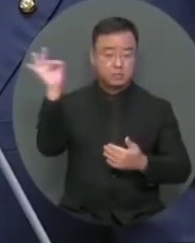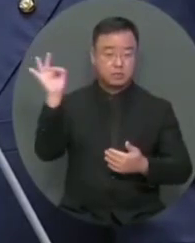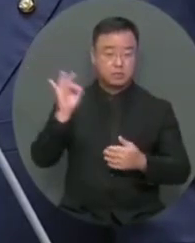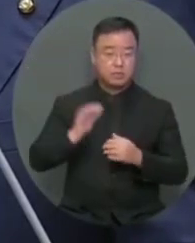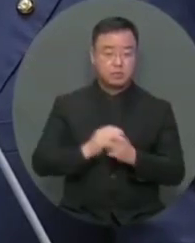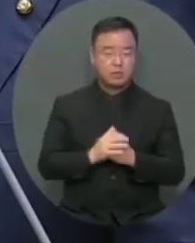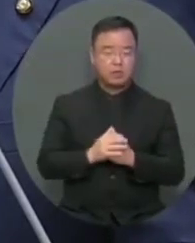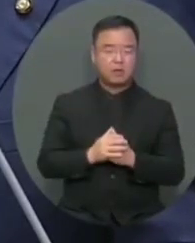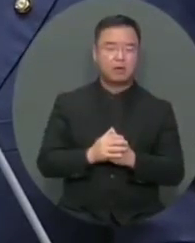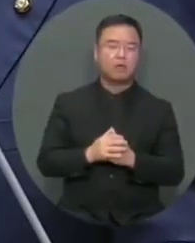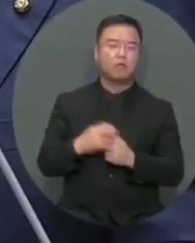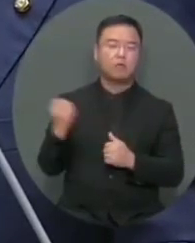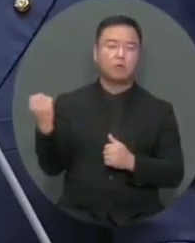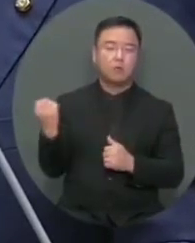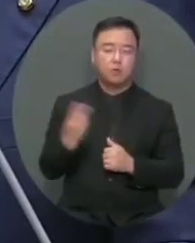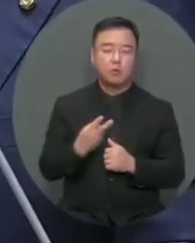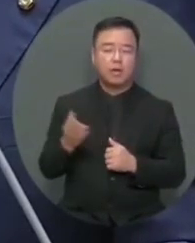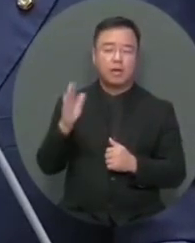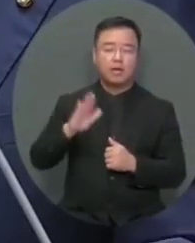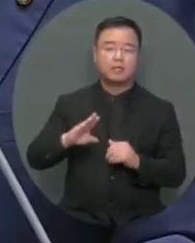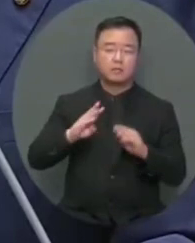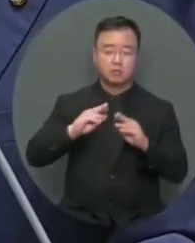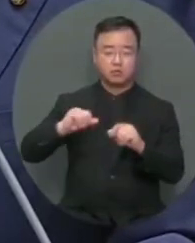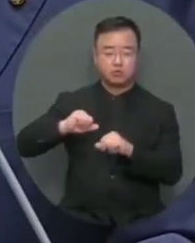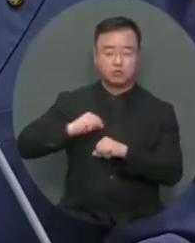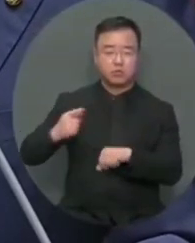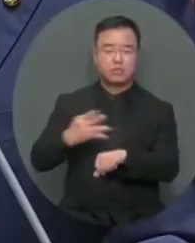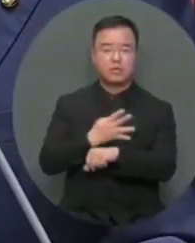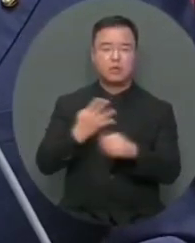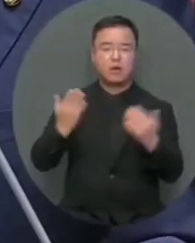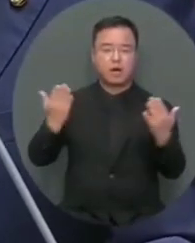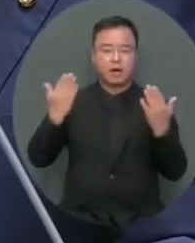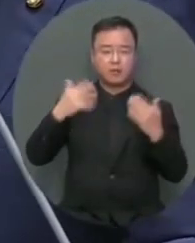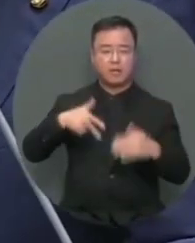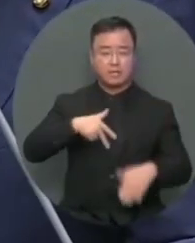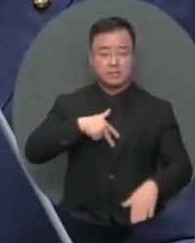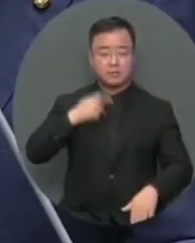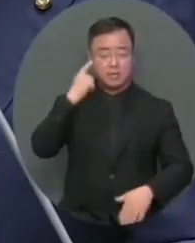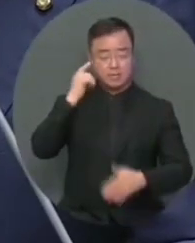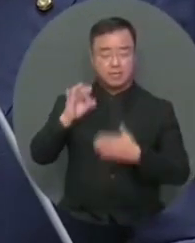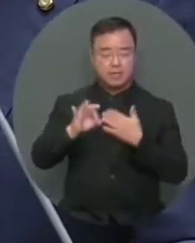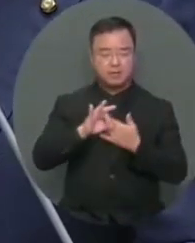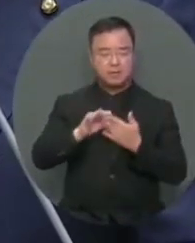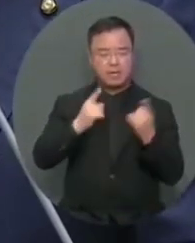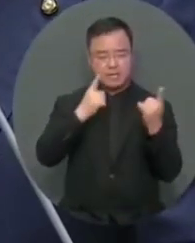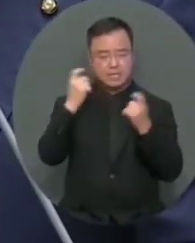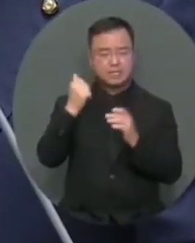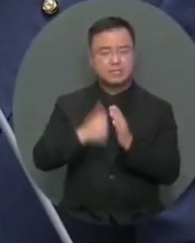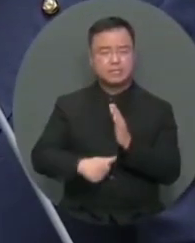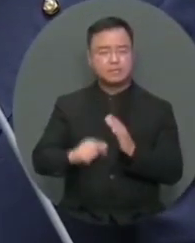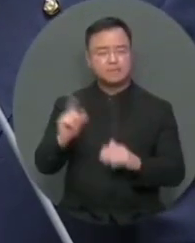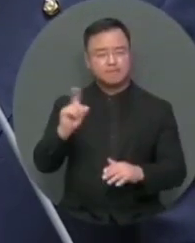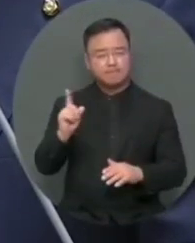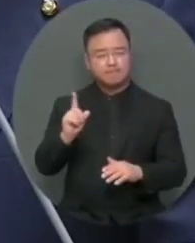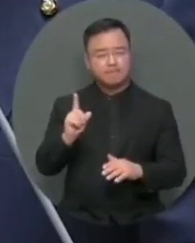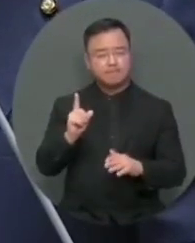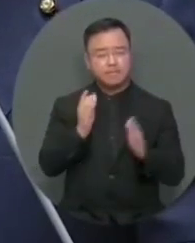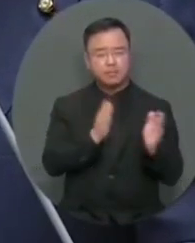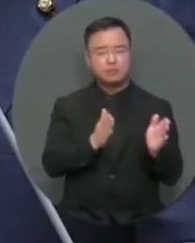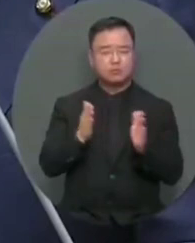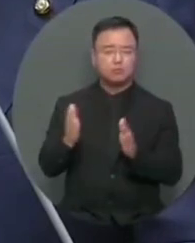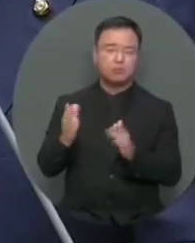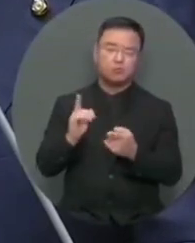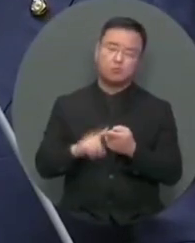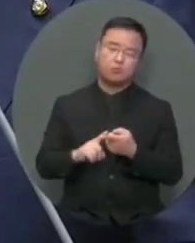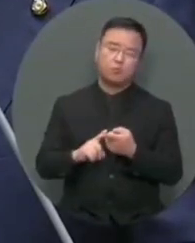그러나 이러한 육사의 정체성으로 봤을 때 어떻게 그런 기념물을 배치하는 것이 좋은가